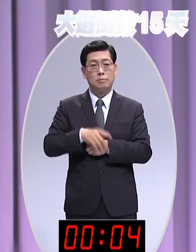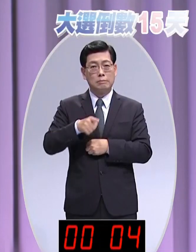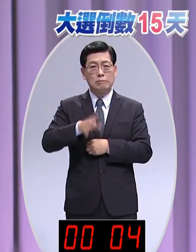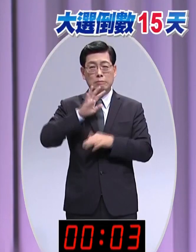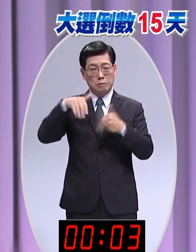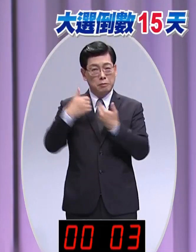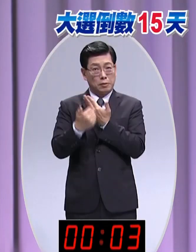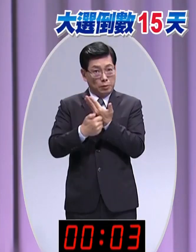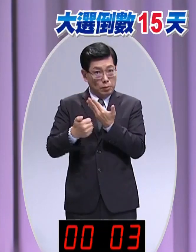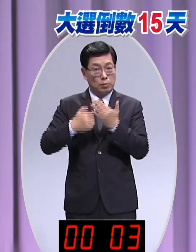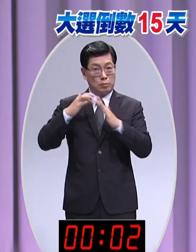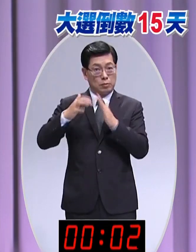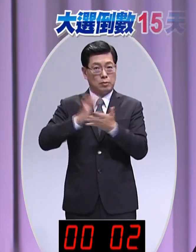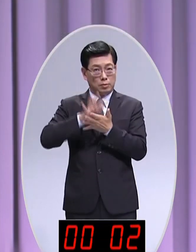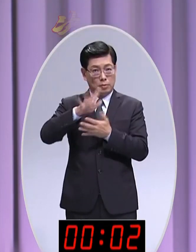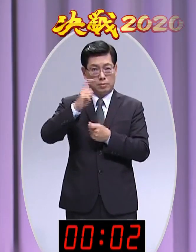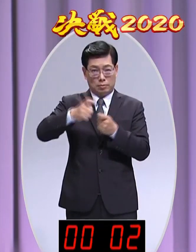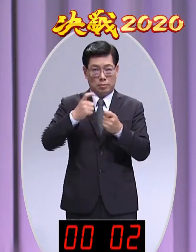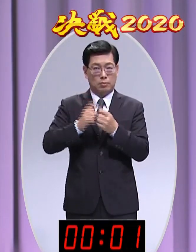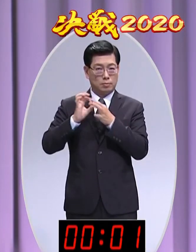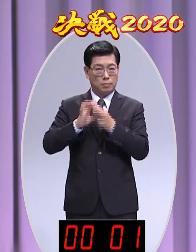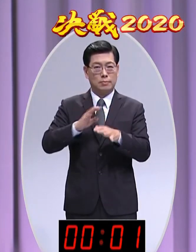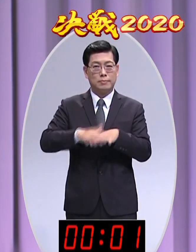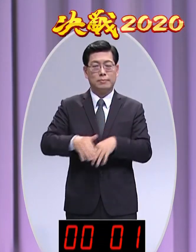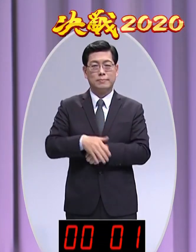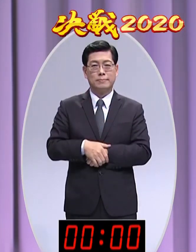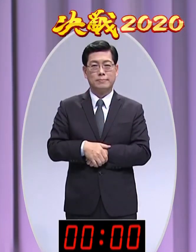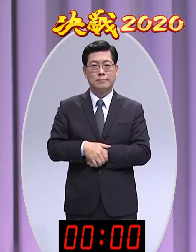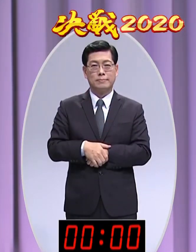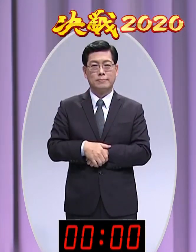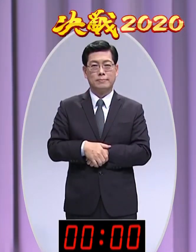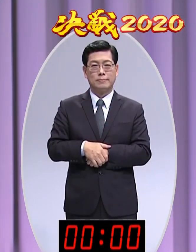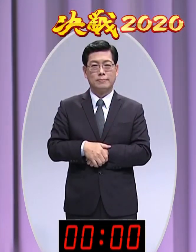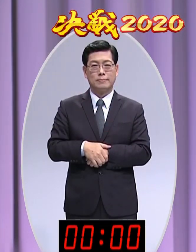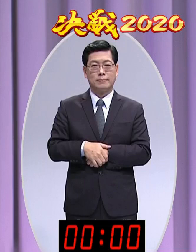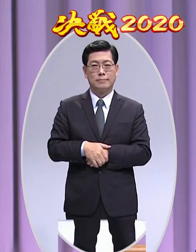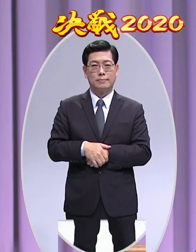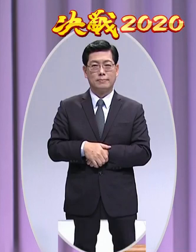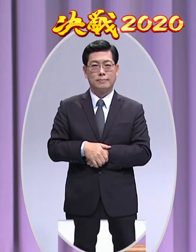反毒的作战，在未来的10年会继续下去。